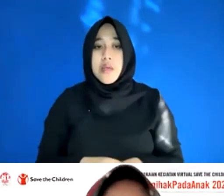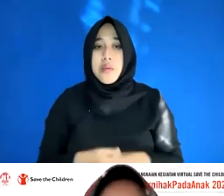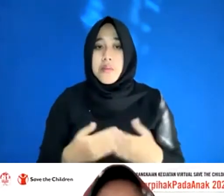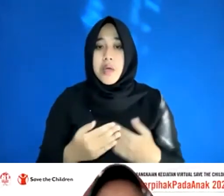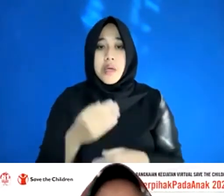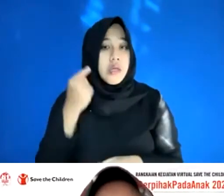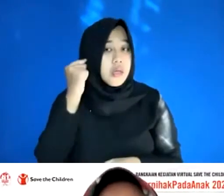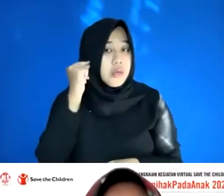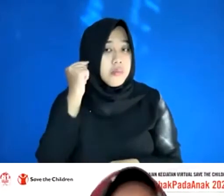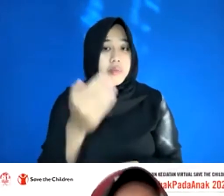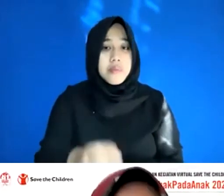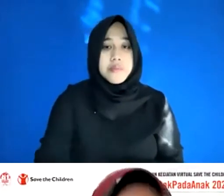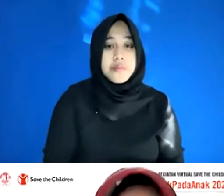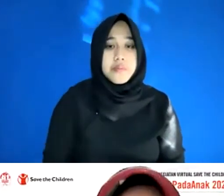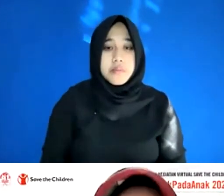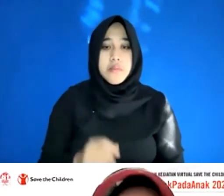Gilang?